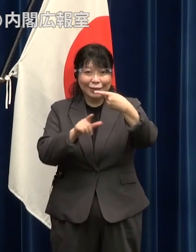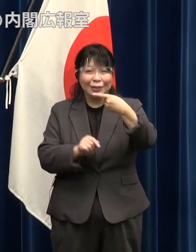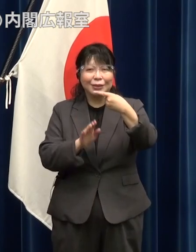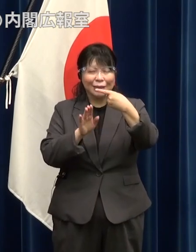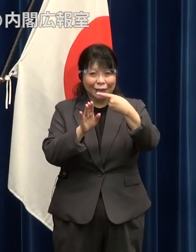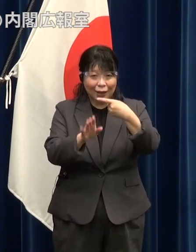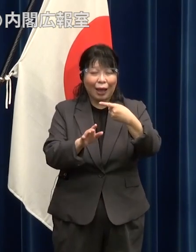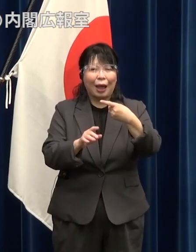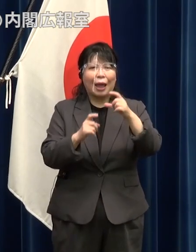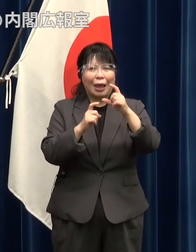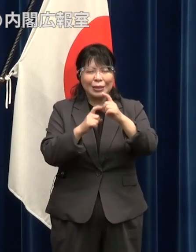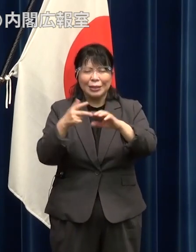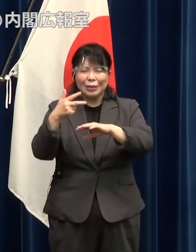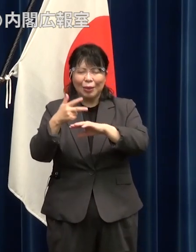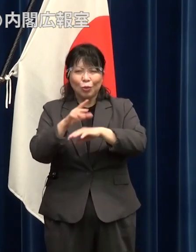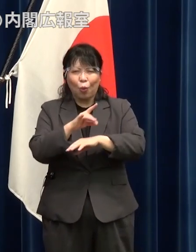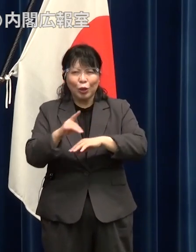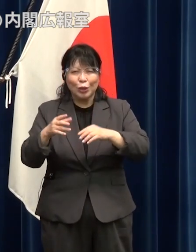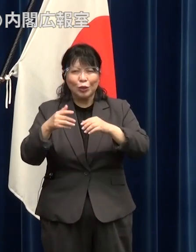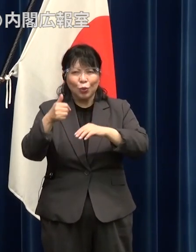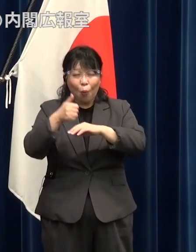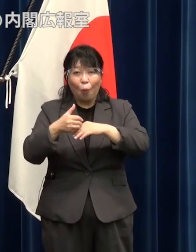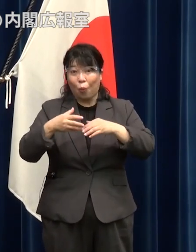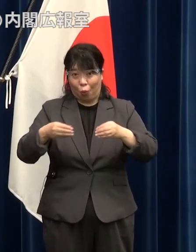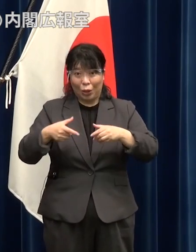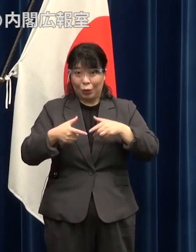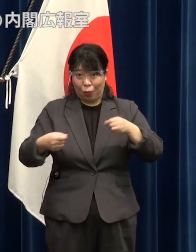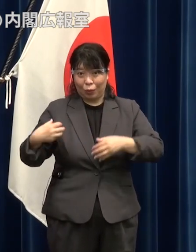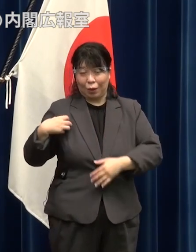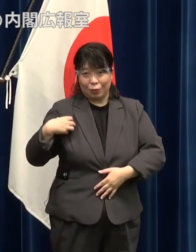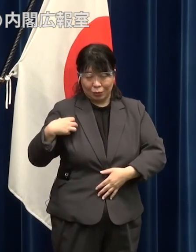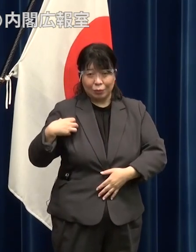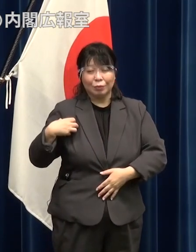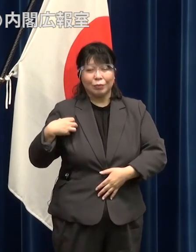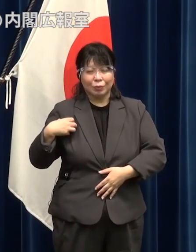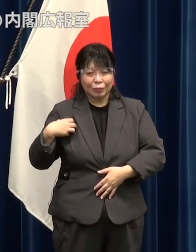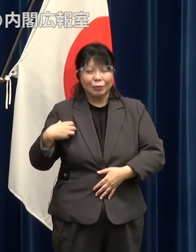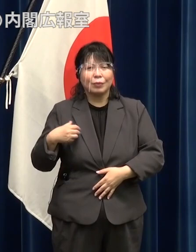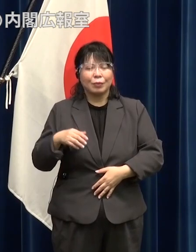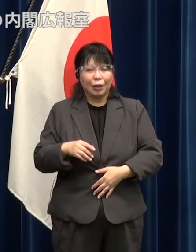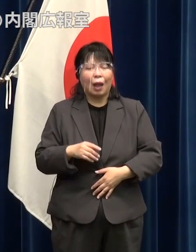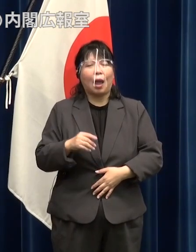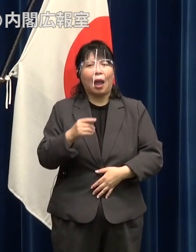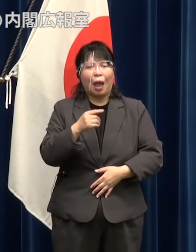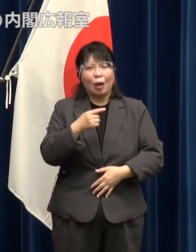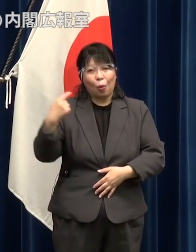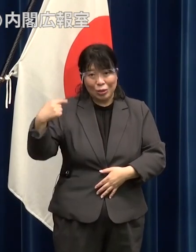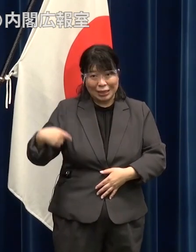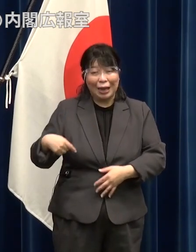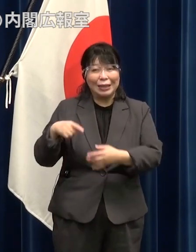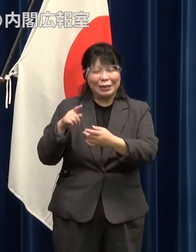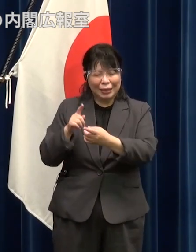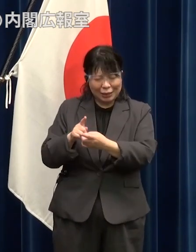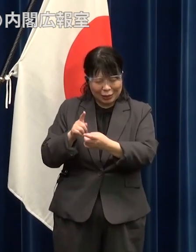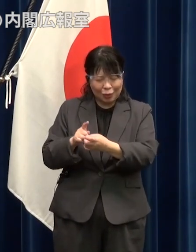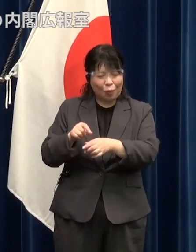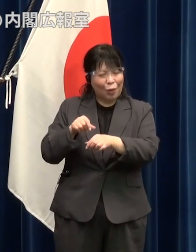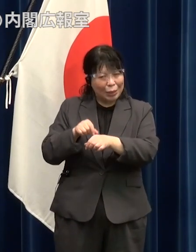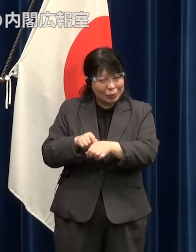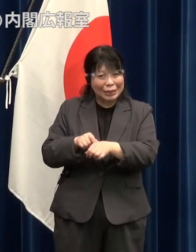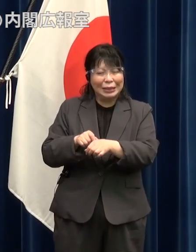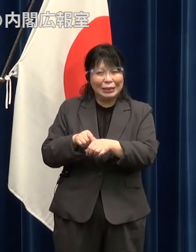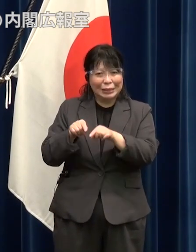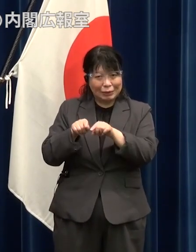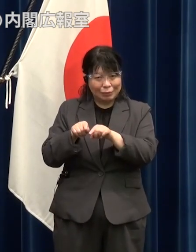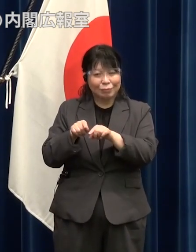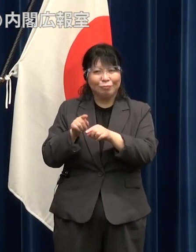G7 はウクライナへの積極的な支援、ロシアへの厳しい制裁を重ねてきました。来月以降議長国としてこうした方針を維持していくお考え